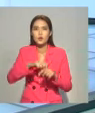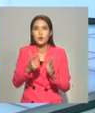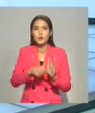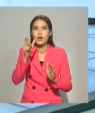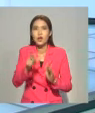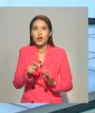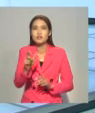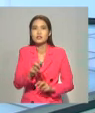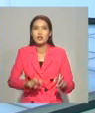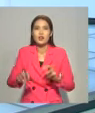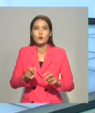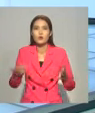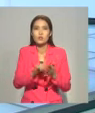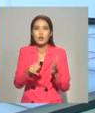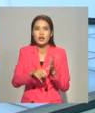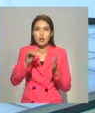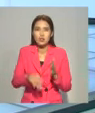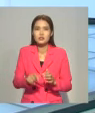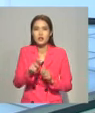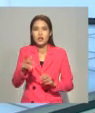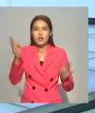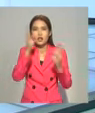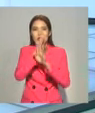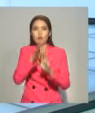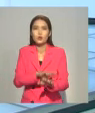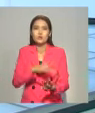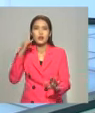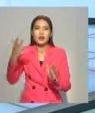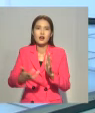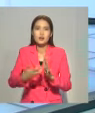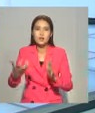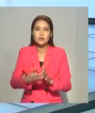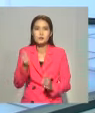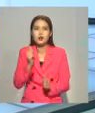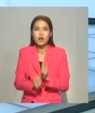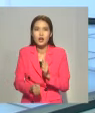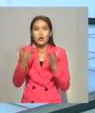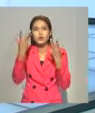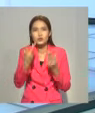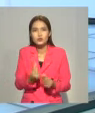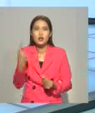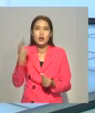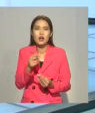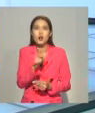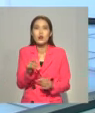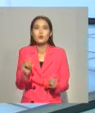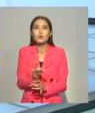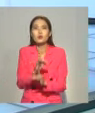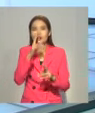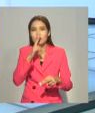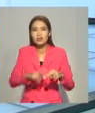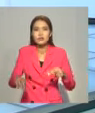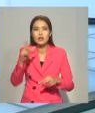іздеу жарияланса, соның 6 000-нан астамның тағдыры әлі күнге дейін белгісіз. Айдың күннің аманында адамдар қайда кетеді? Хабар